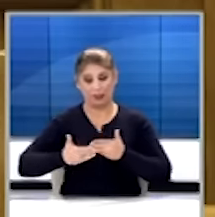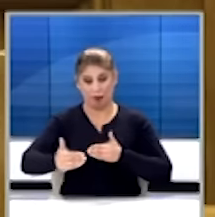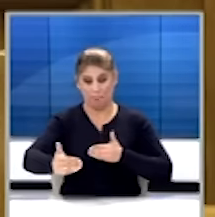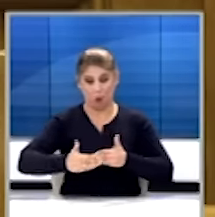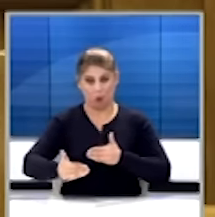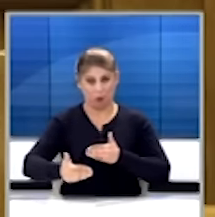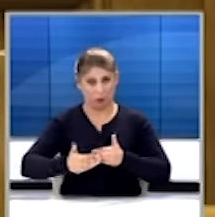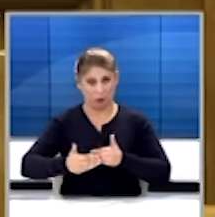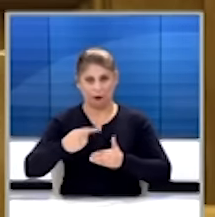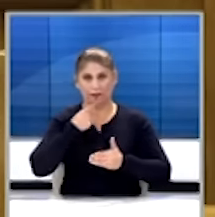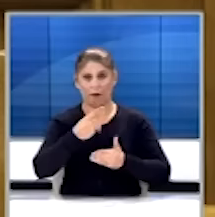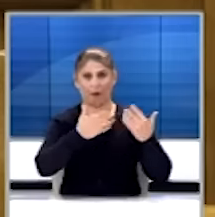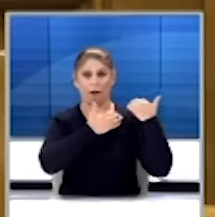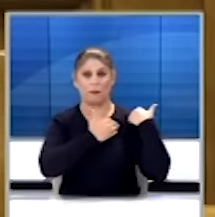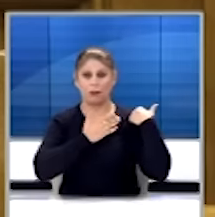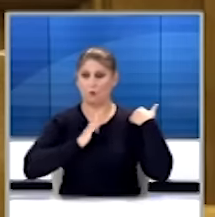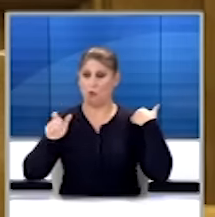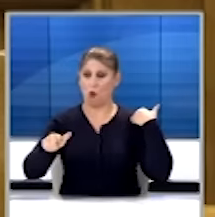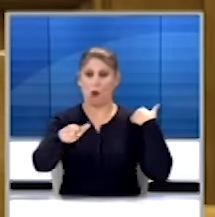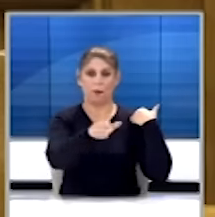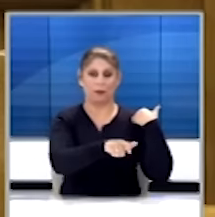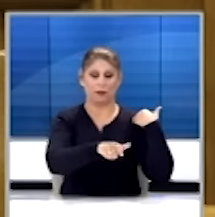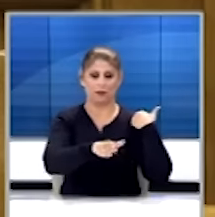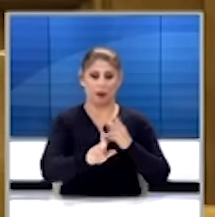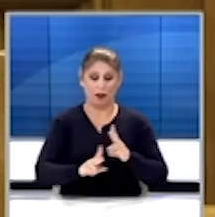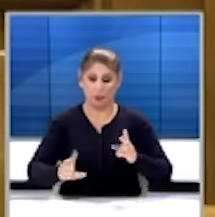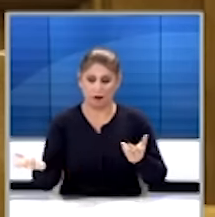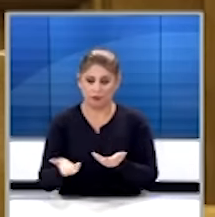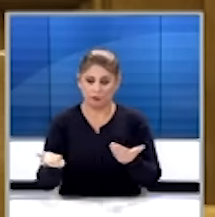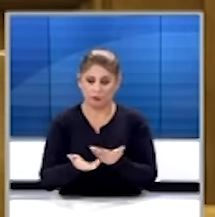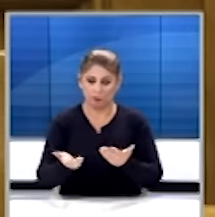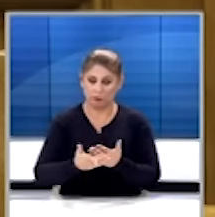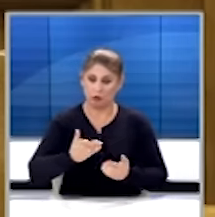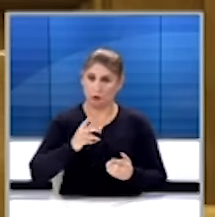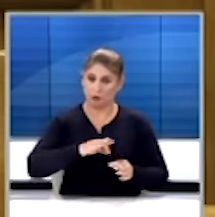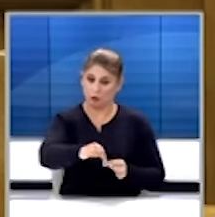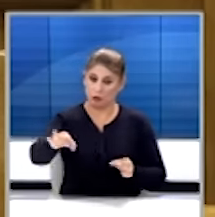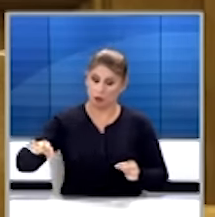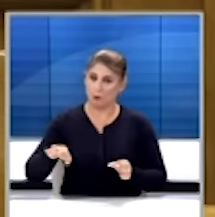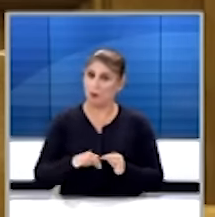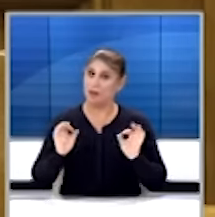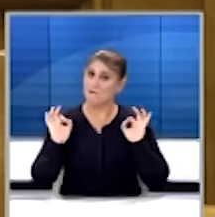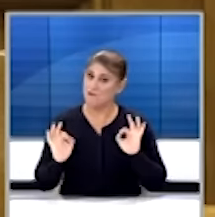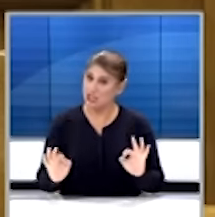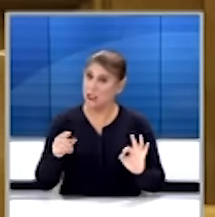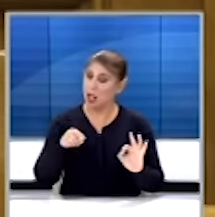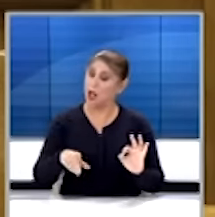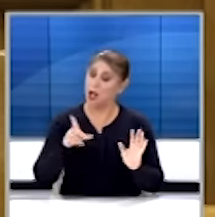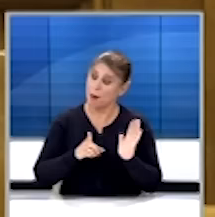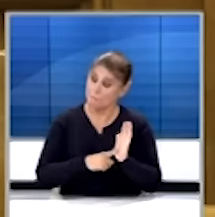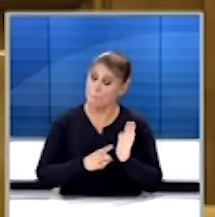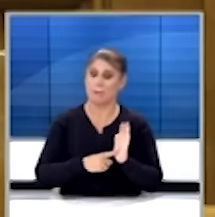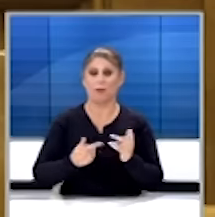μόνο για την ευθύνη των πολιτών να καθαρίσουν τα οικόπεδά τους, που φυσικά και είναι κάτι που πρέπει να